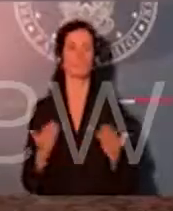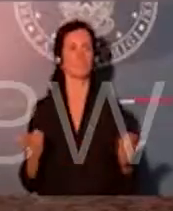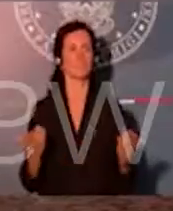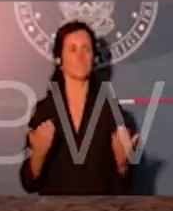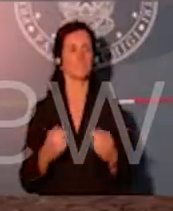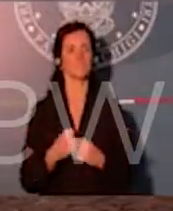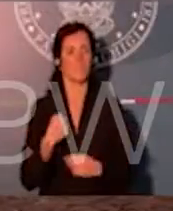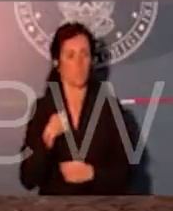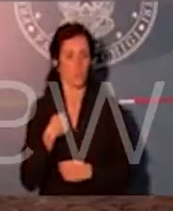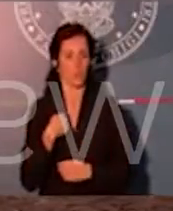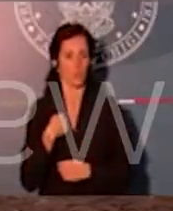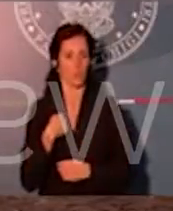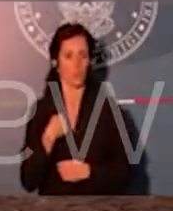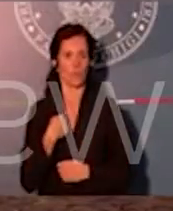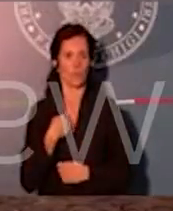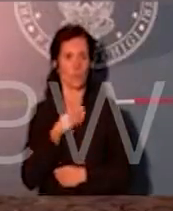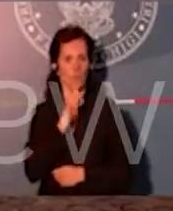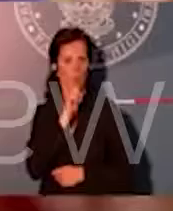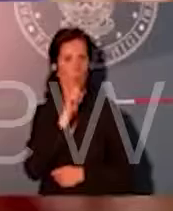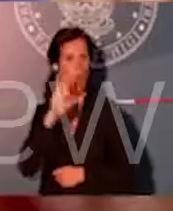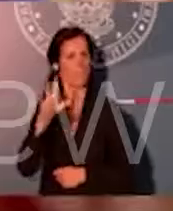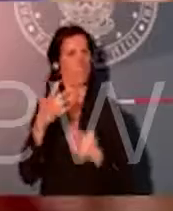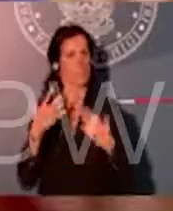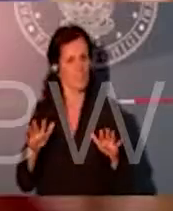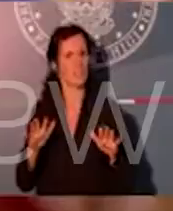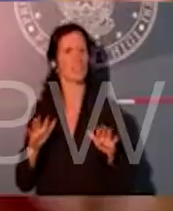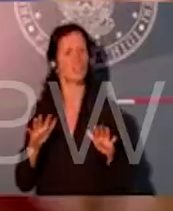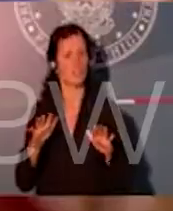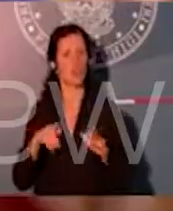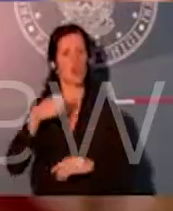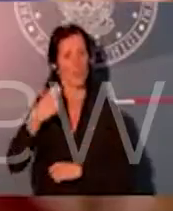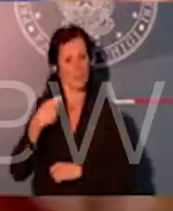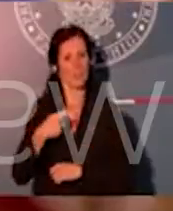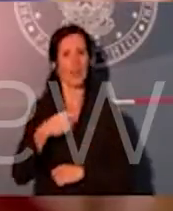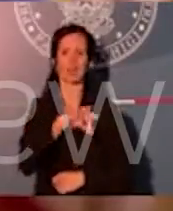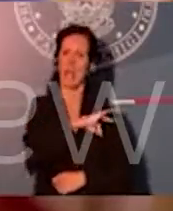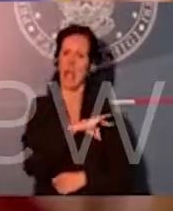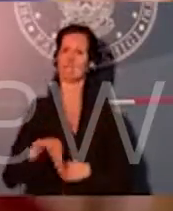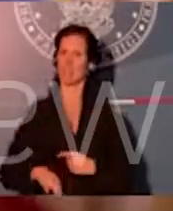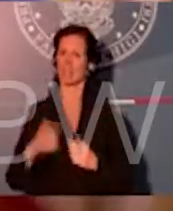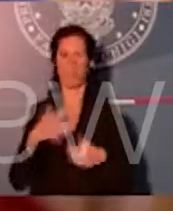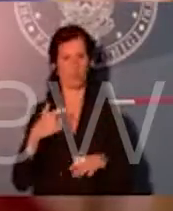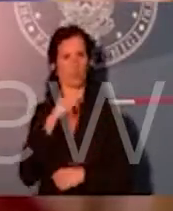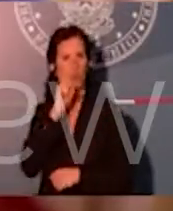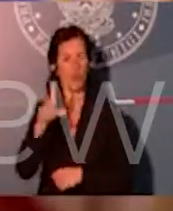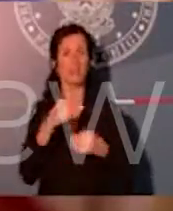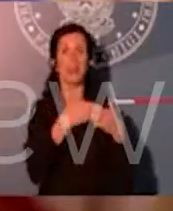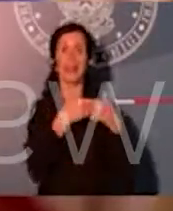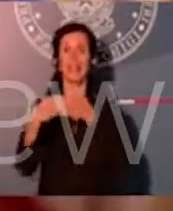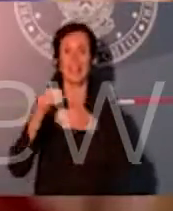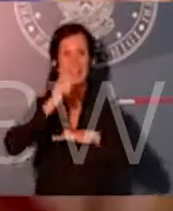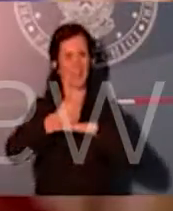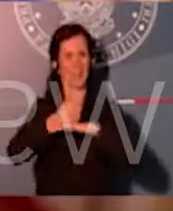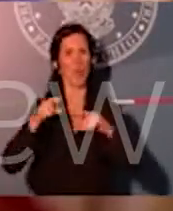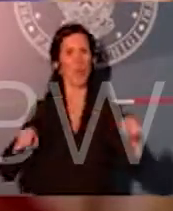io ho avvertito ovviamente doverosamente anche i presidenti di Camera e Senato, oltre che i leader